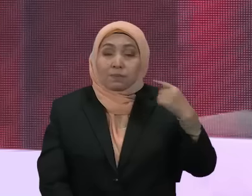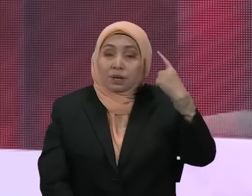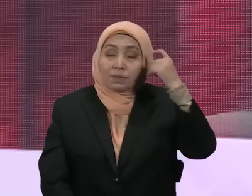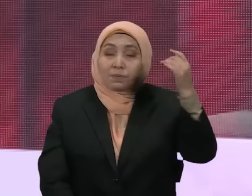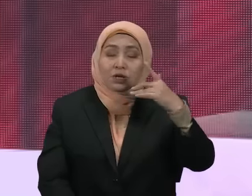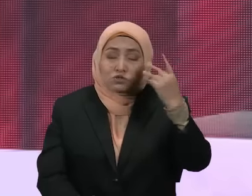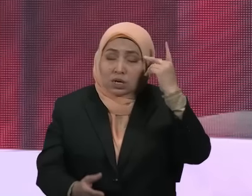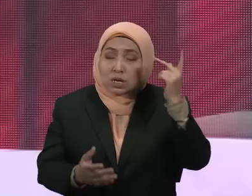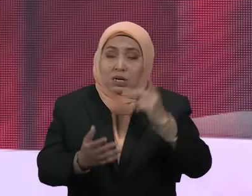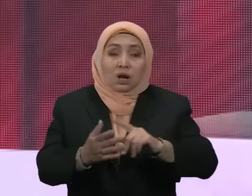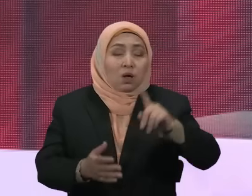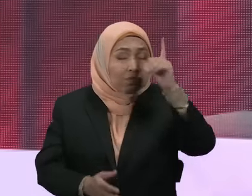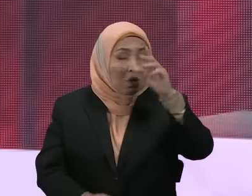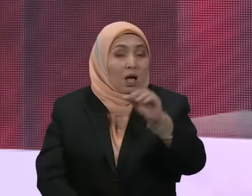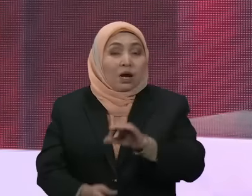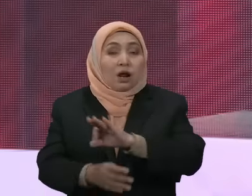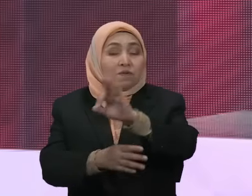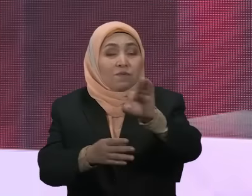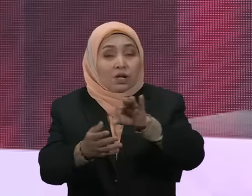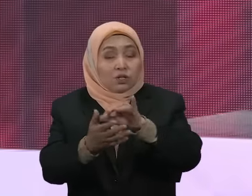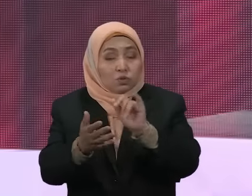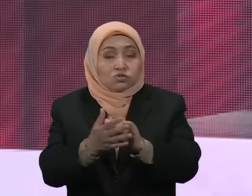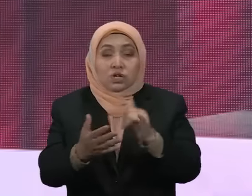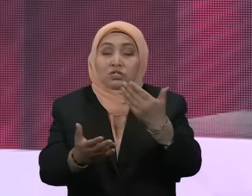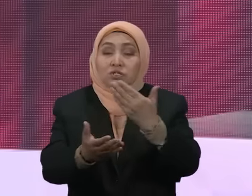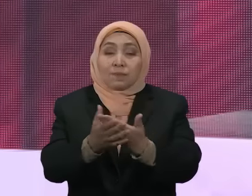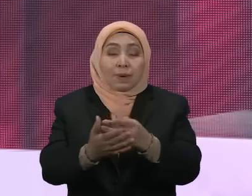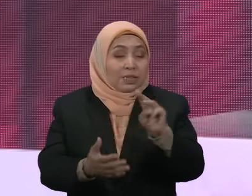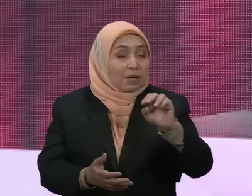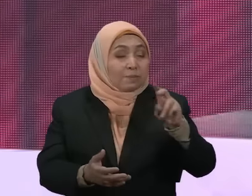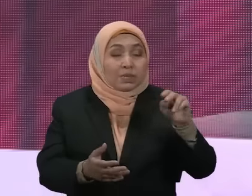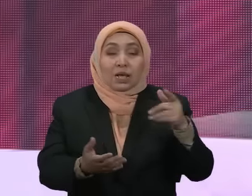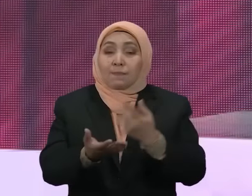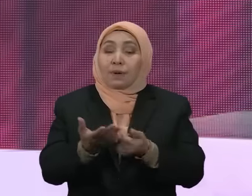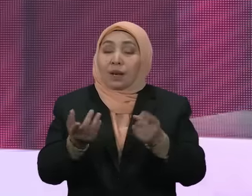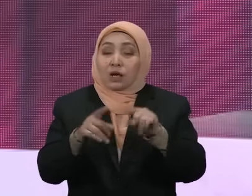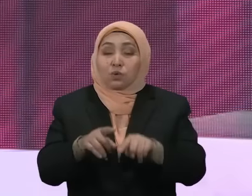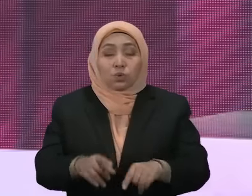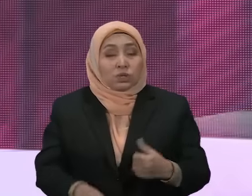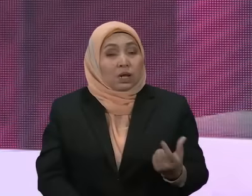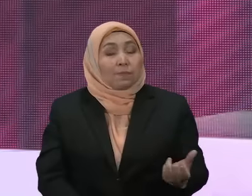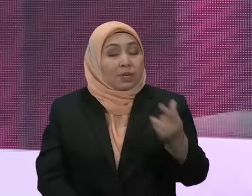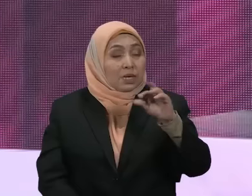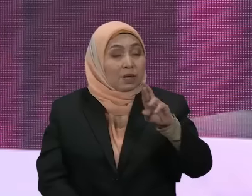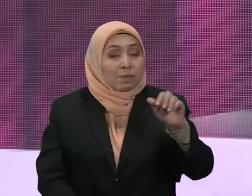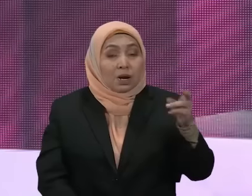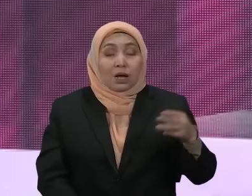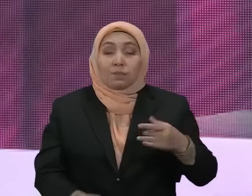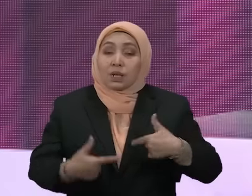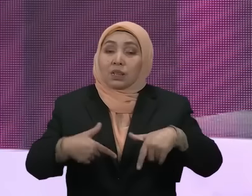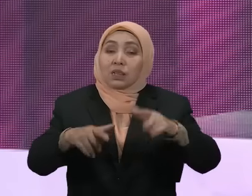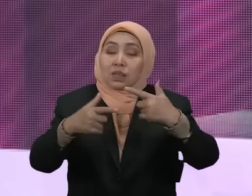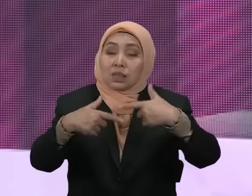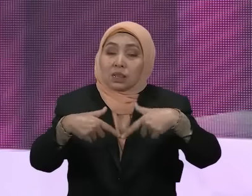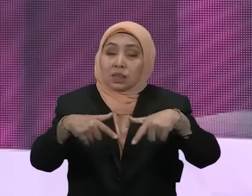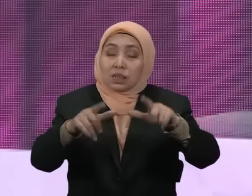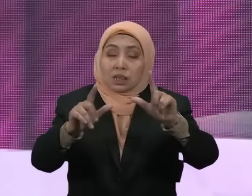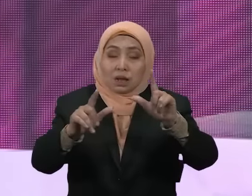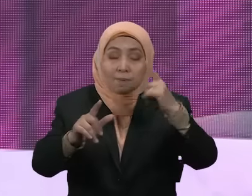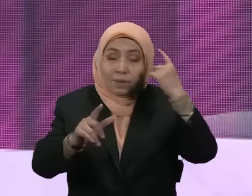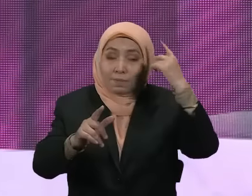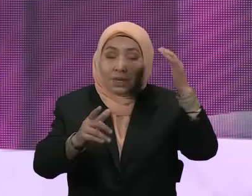Allah, Arafah itu, maka bila sampai ke Mina, apa yang berlaku ialah Nabi Ibrahim membenarkan mimpi,